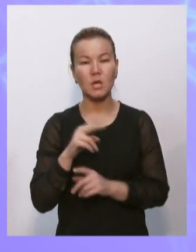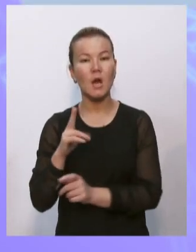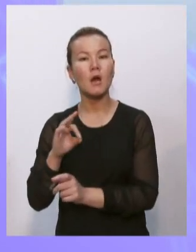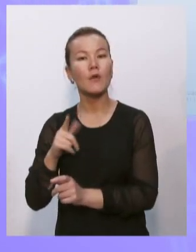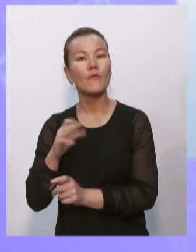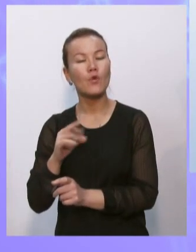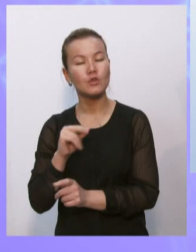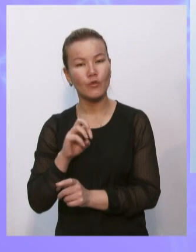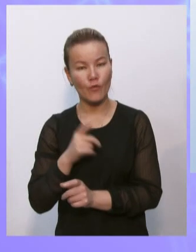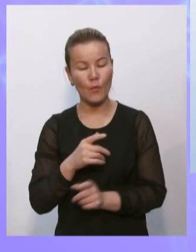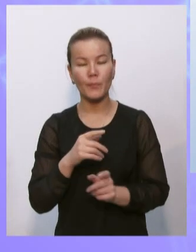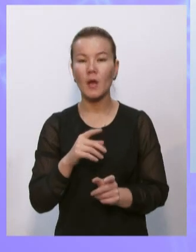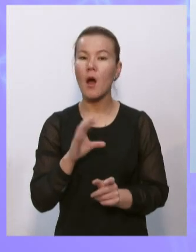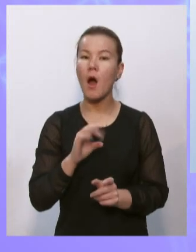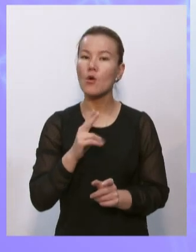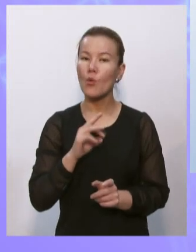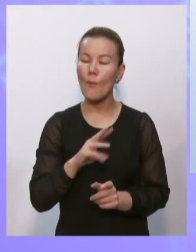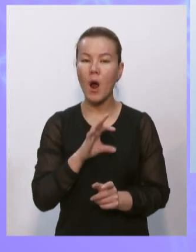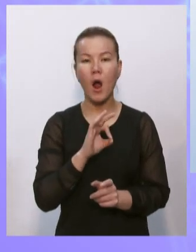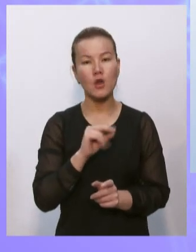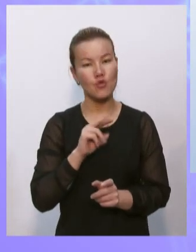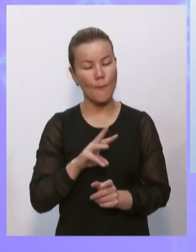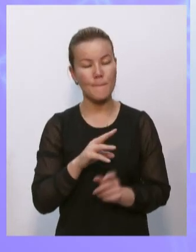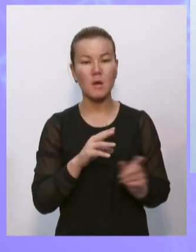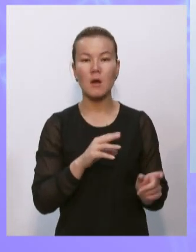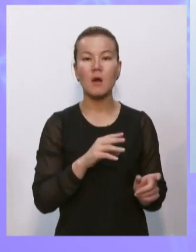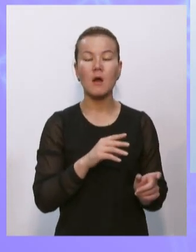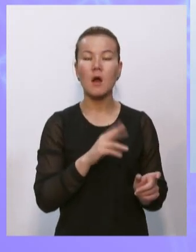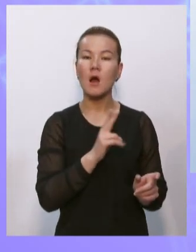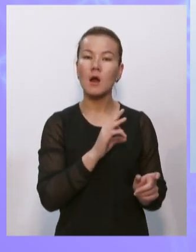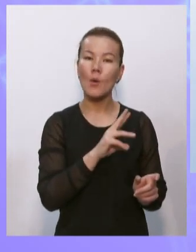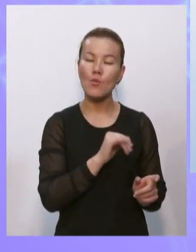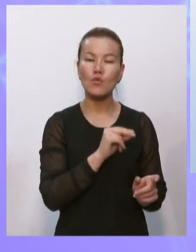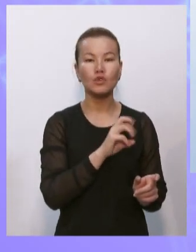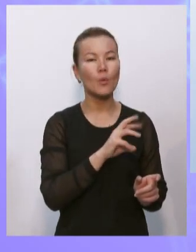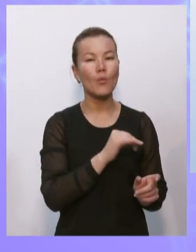чего? Б. О ком о чем? В. Кому чему?